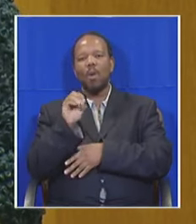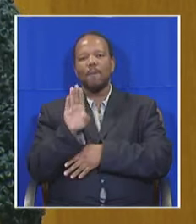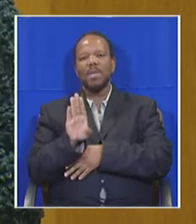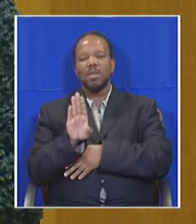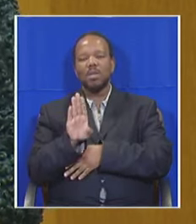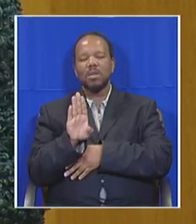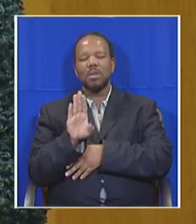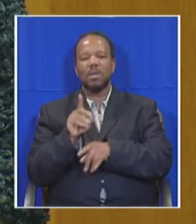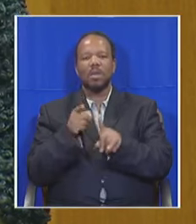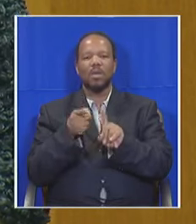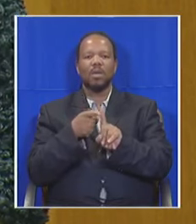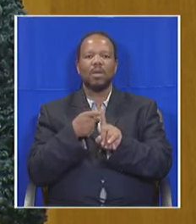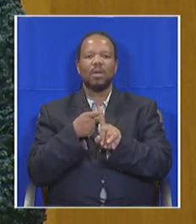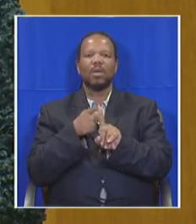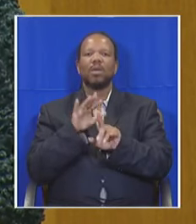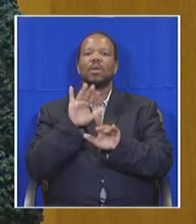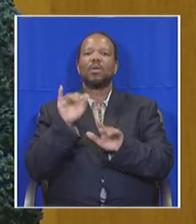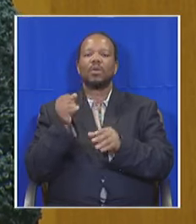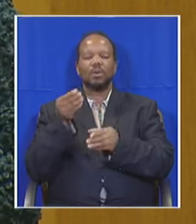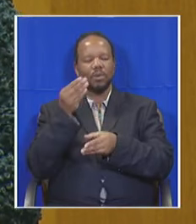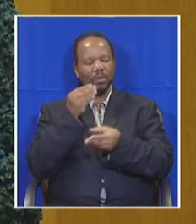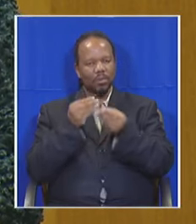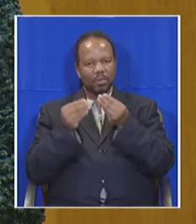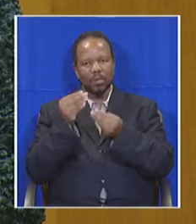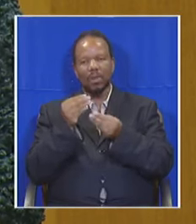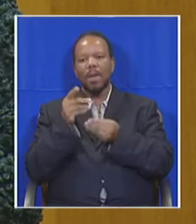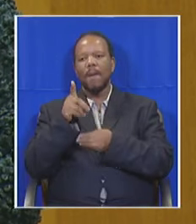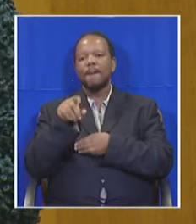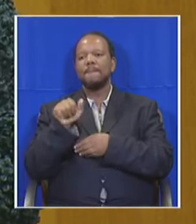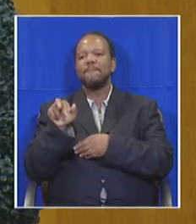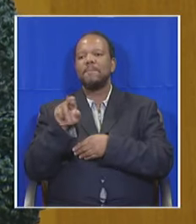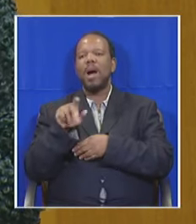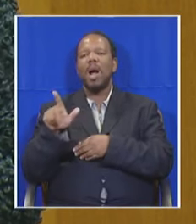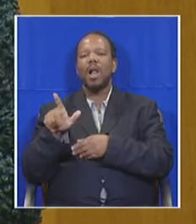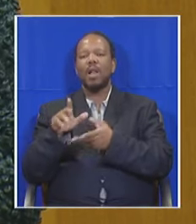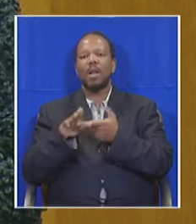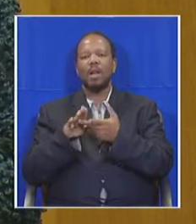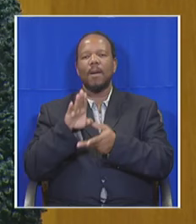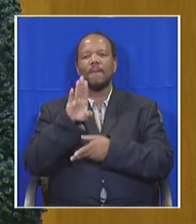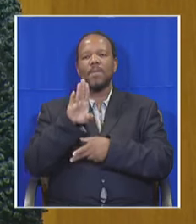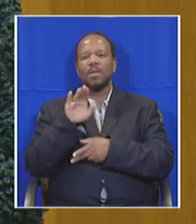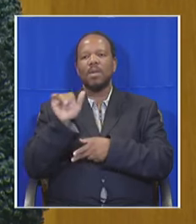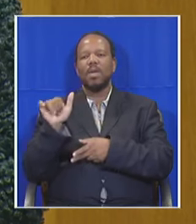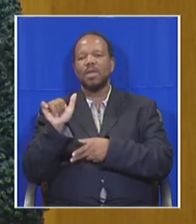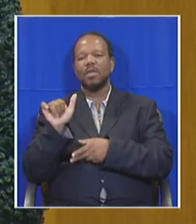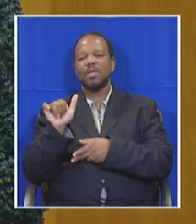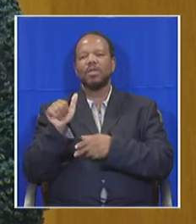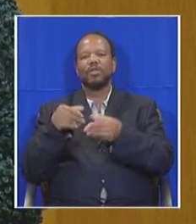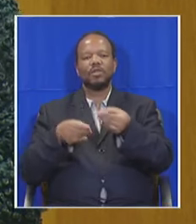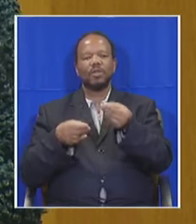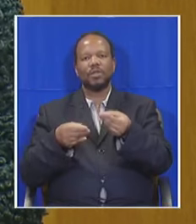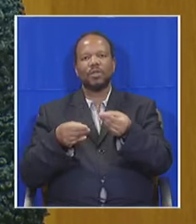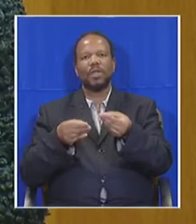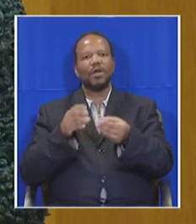Jongensskool in die Parel matrikuleer, 'n BA graad aan die Universiteit van die Vrystaat behaal, aan die Rooms-Katolieke Seminarium